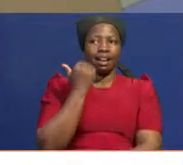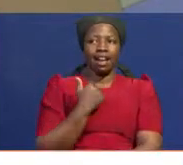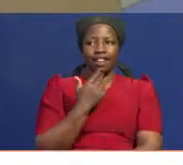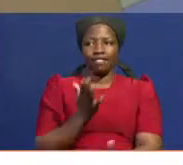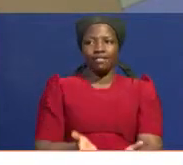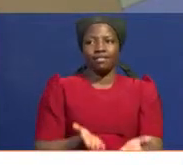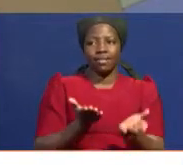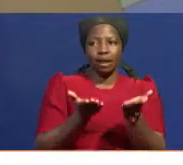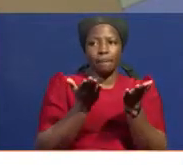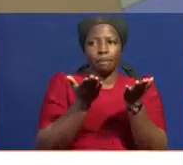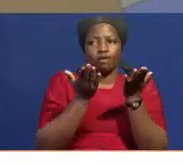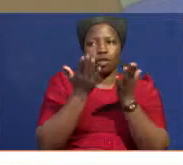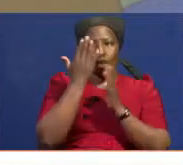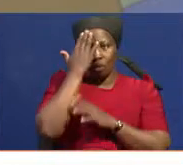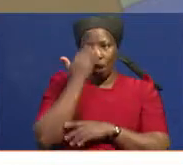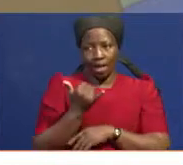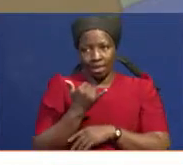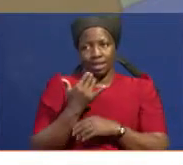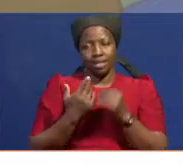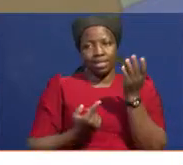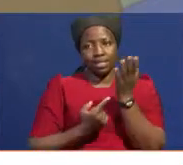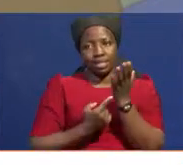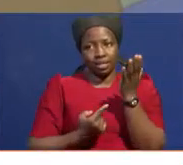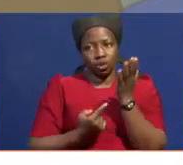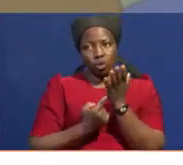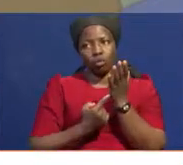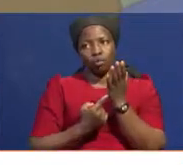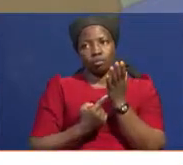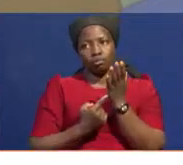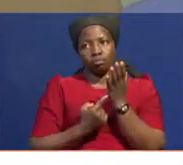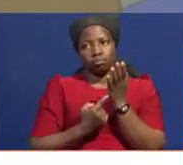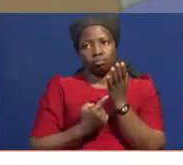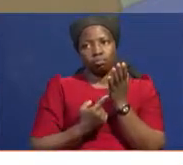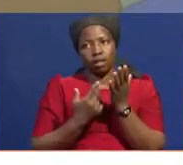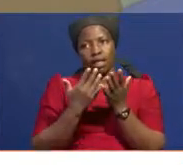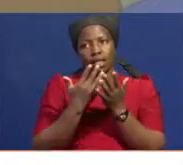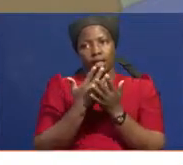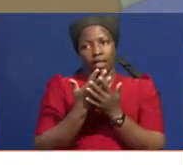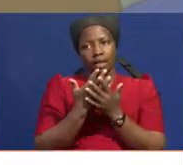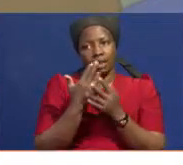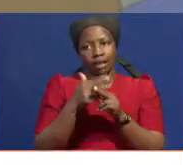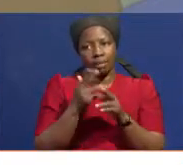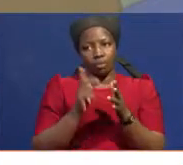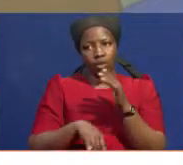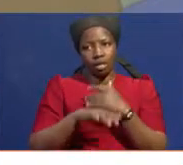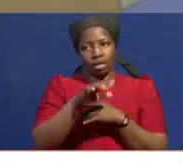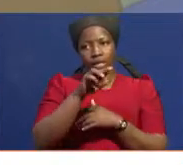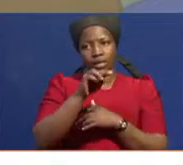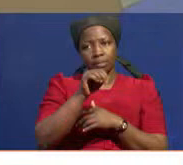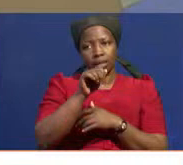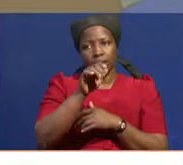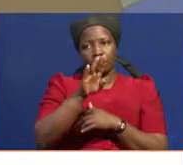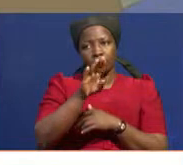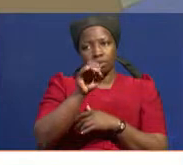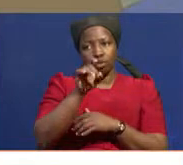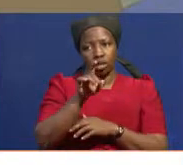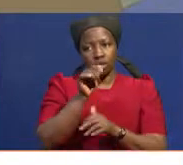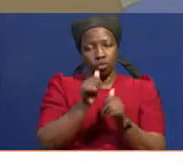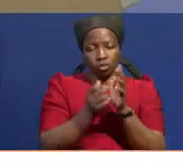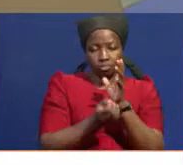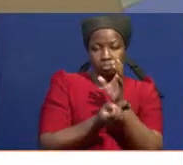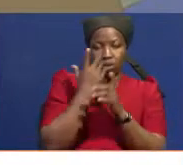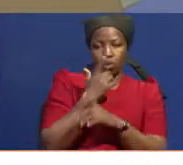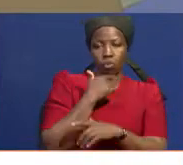wa kijisanduku cha kidijitali cha kutoa maoni kilichopewa jina Mabox. Kijisanduku hicho kilichobuniwa na shirika